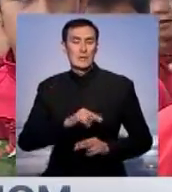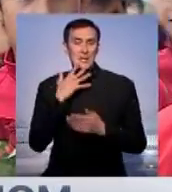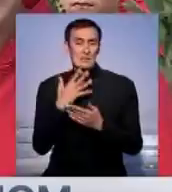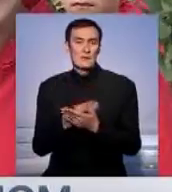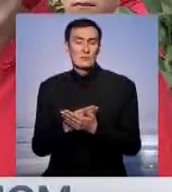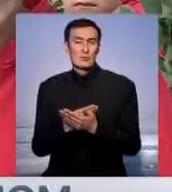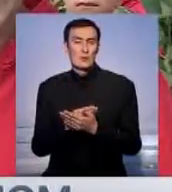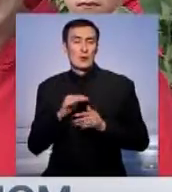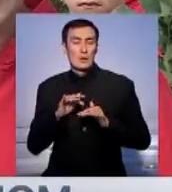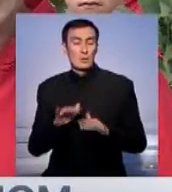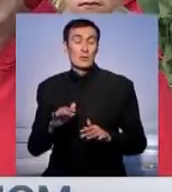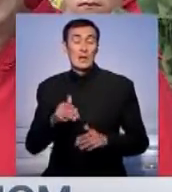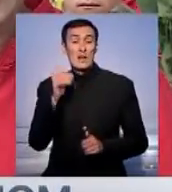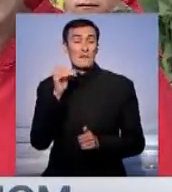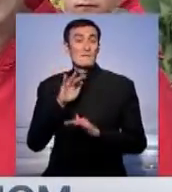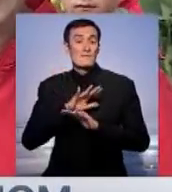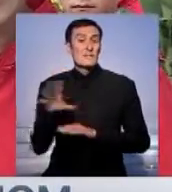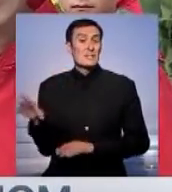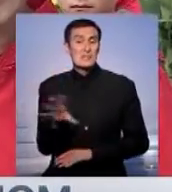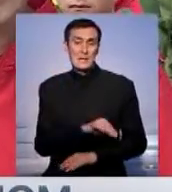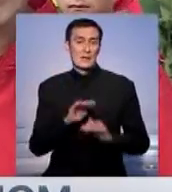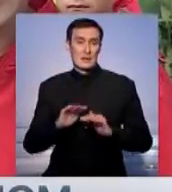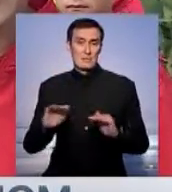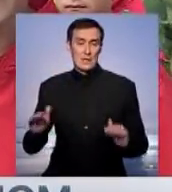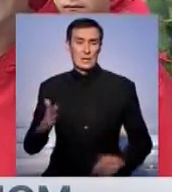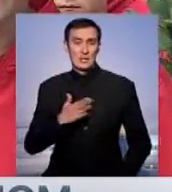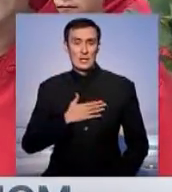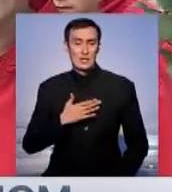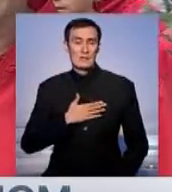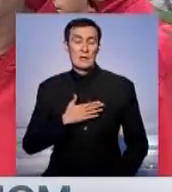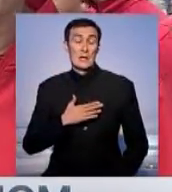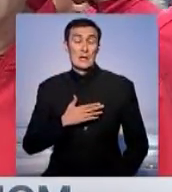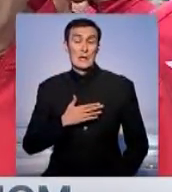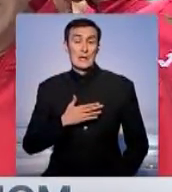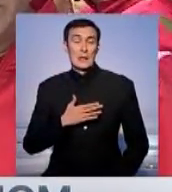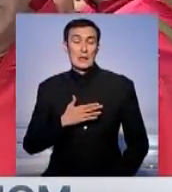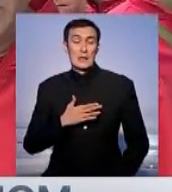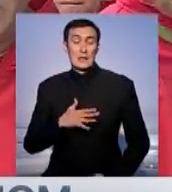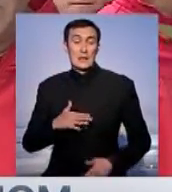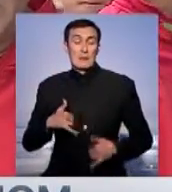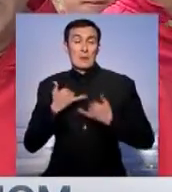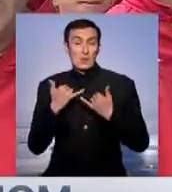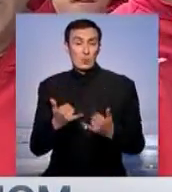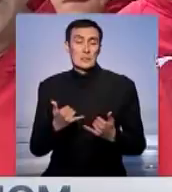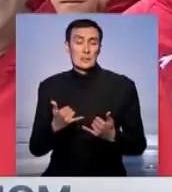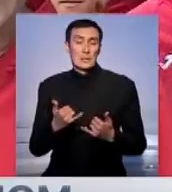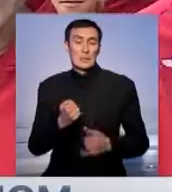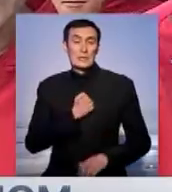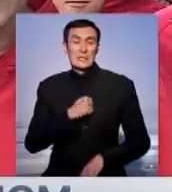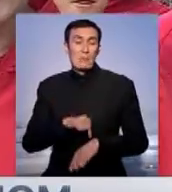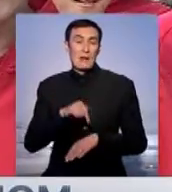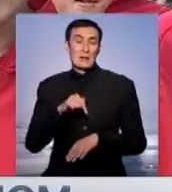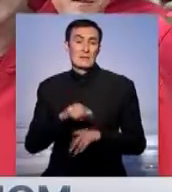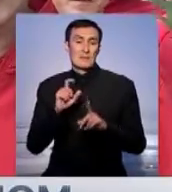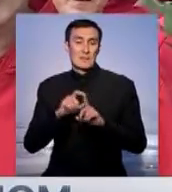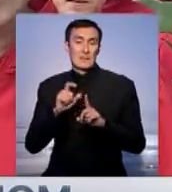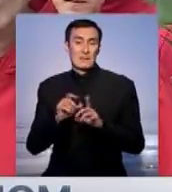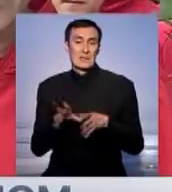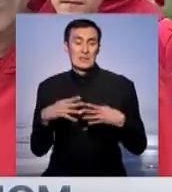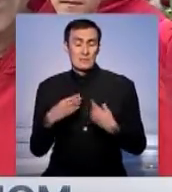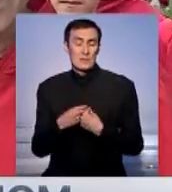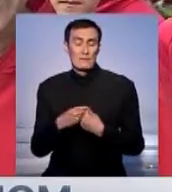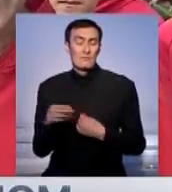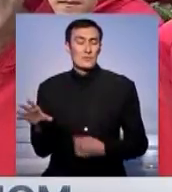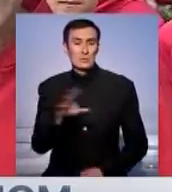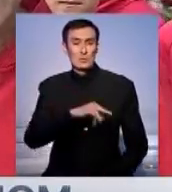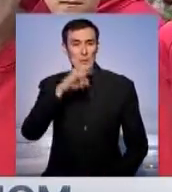своему делу. Все ребята наши приносят соболезнования семье, вообще всему